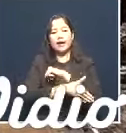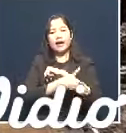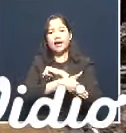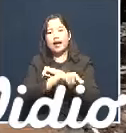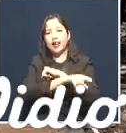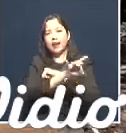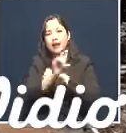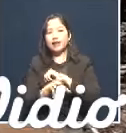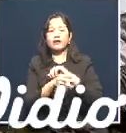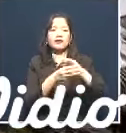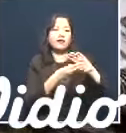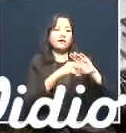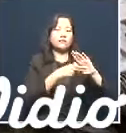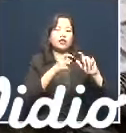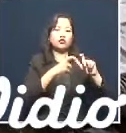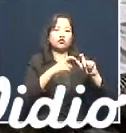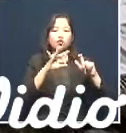dan Minnesota.